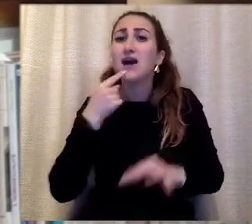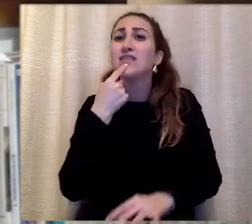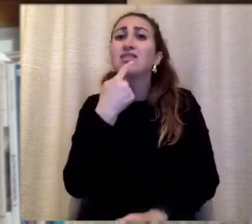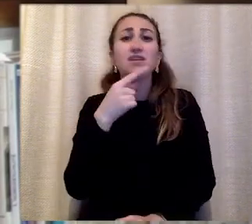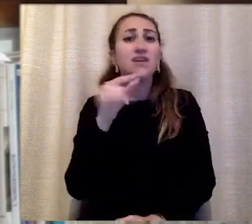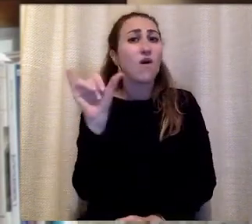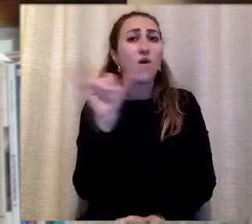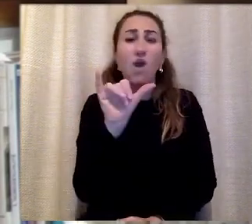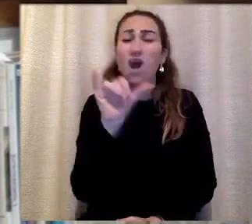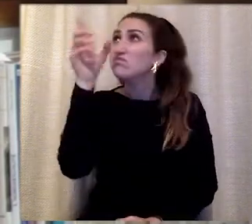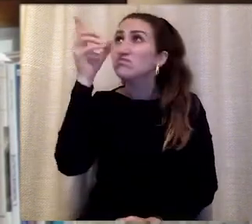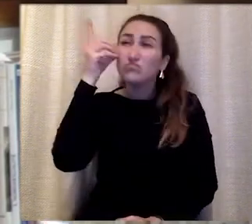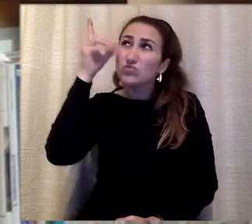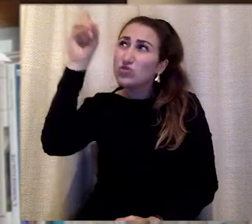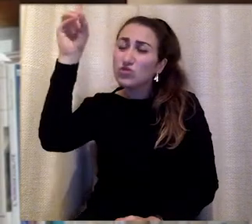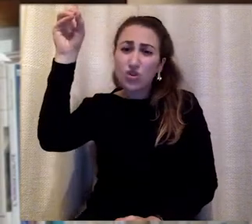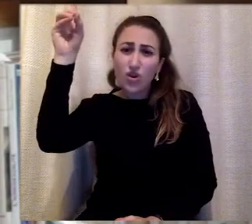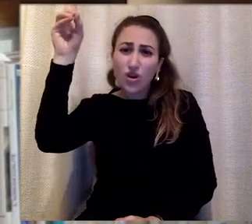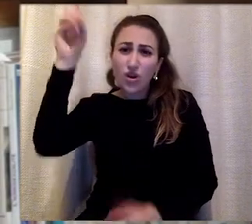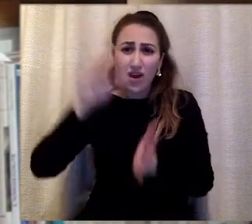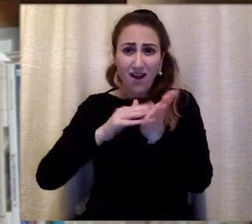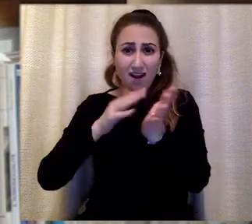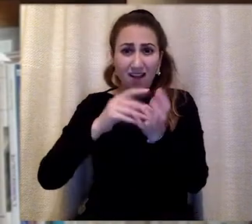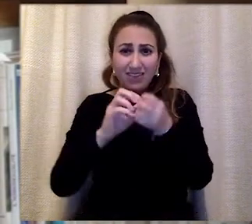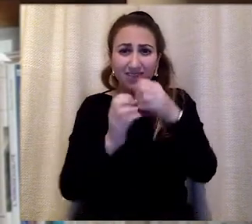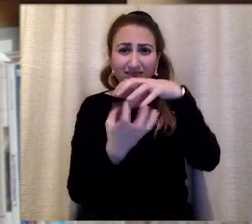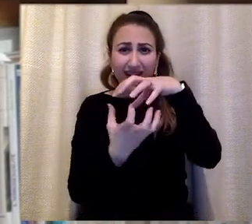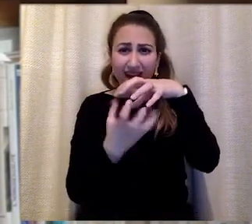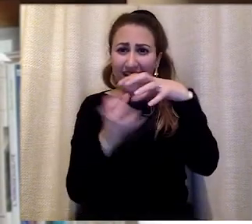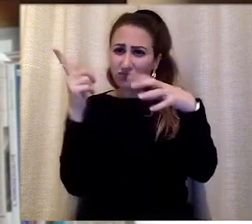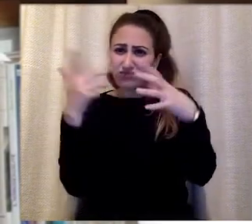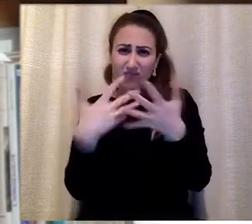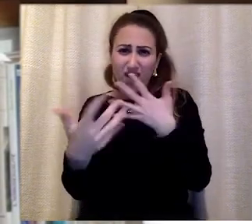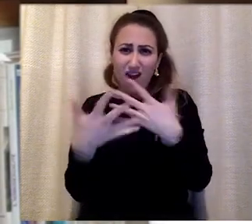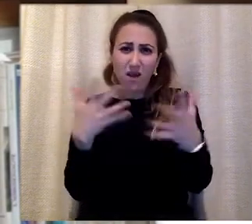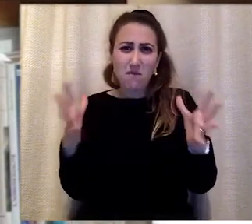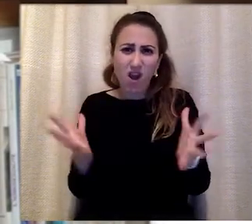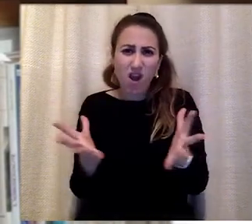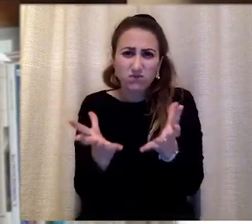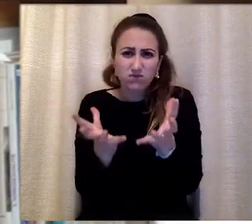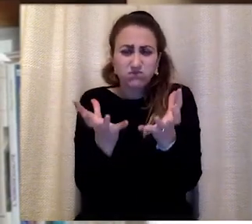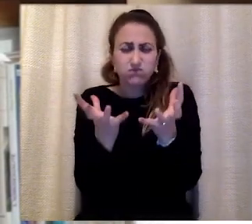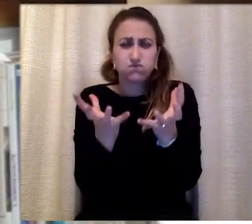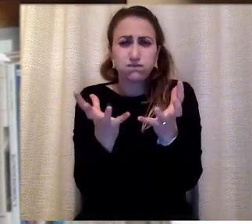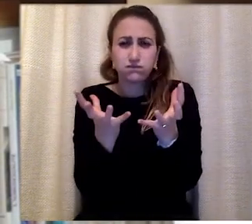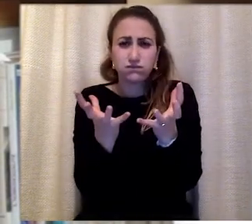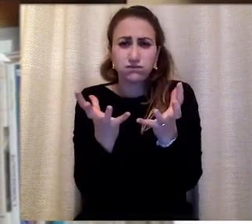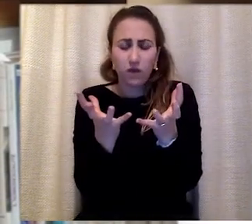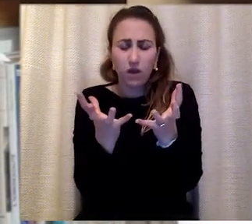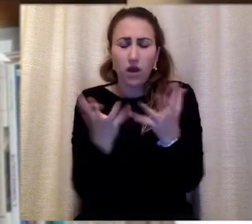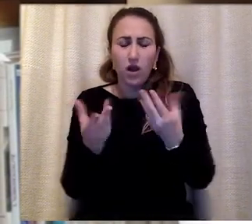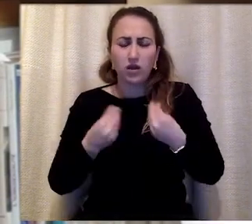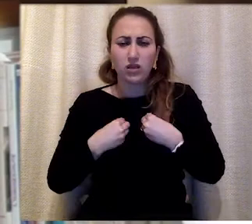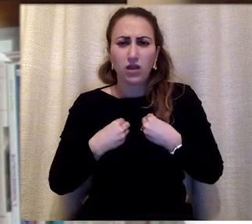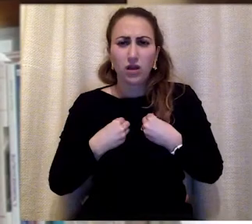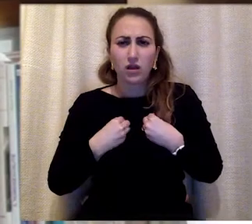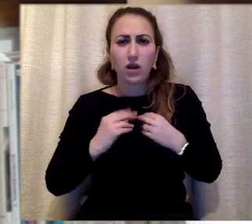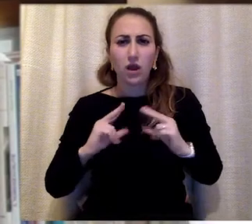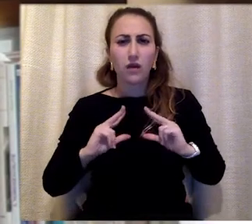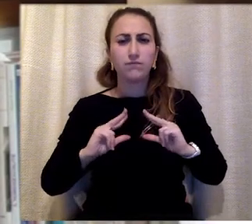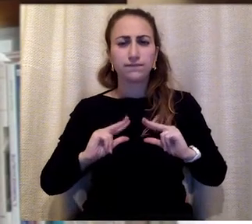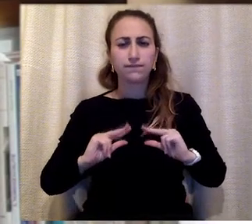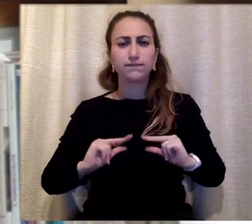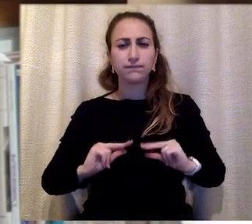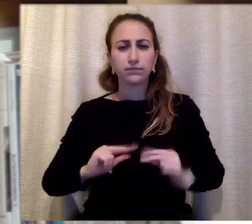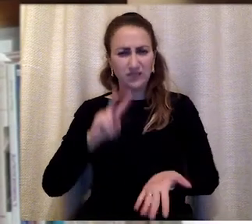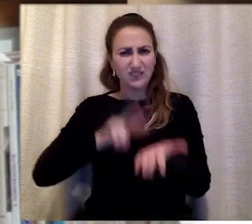particuliers, que Dieu tient la terre entre ses mains. Cette maladie nous rappelle que Dieu reste